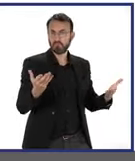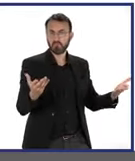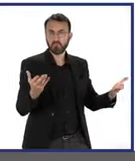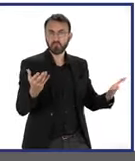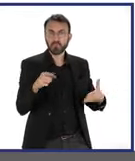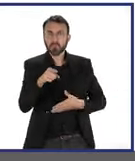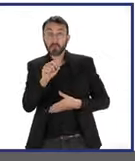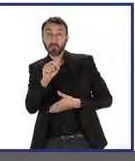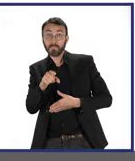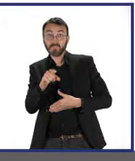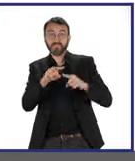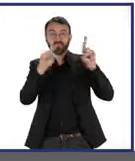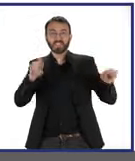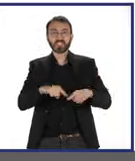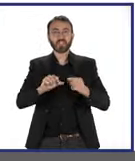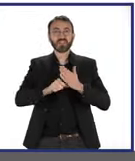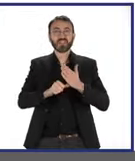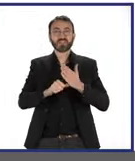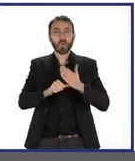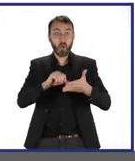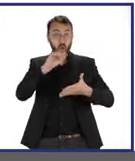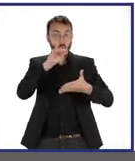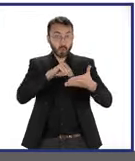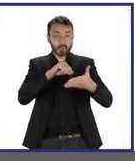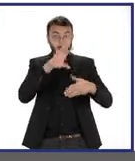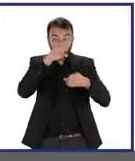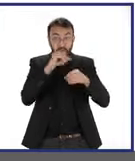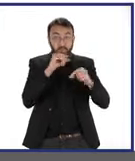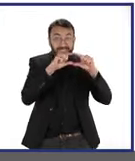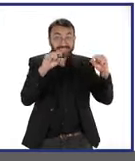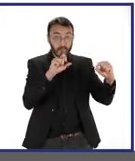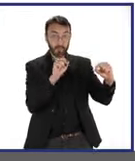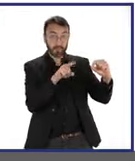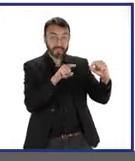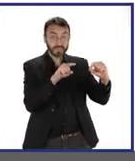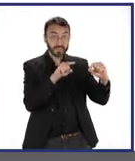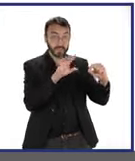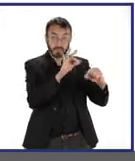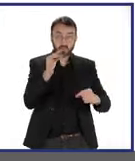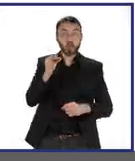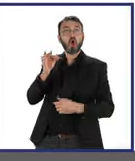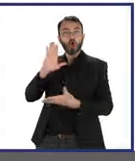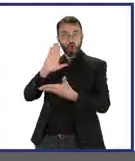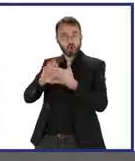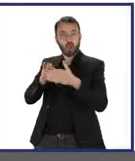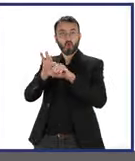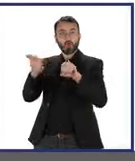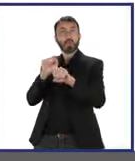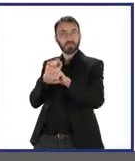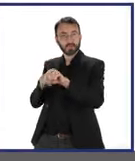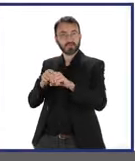grave. Dans ce cas, vous devez remplir l'ensemble de la fiche d'identification, y compris la petite étiquette, que vous